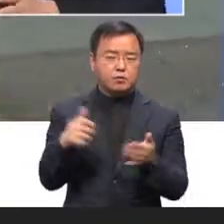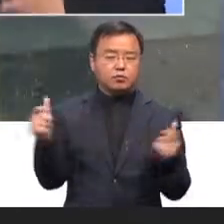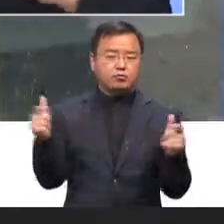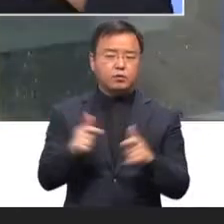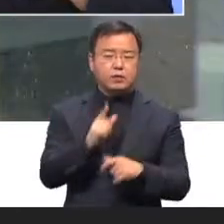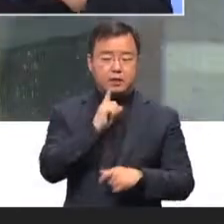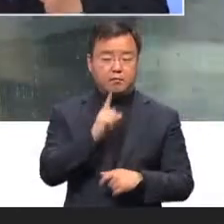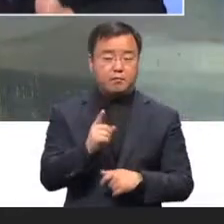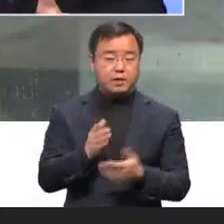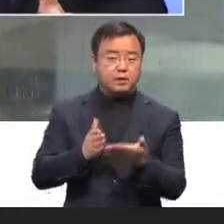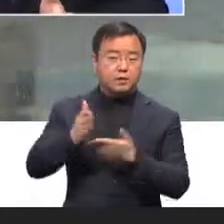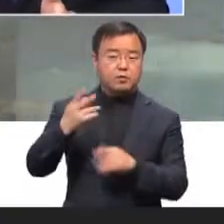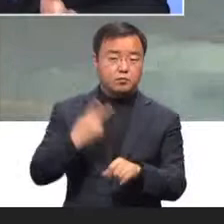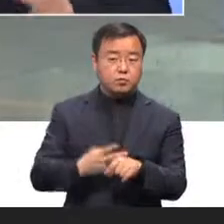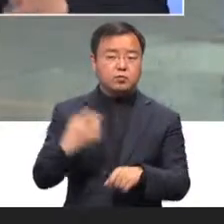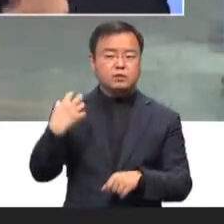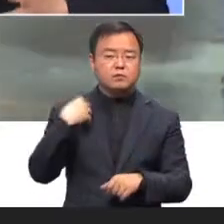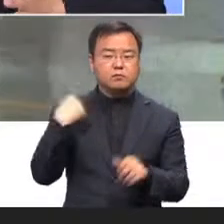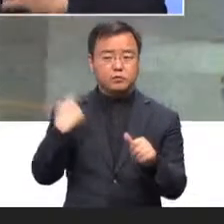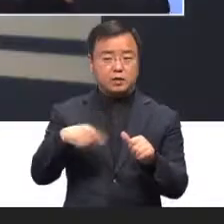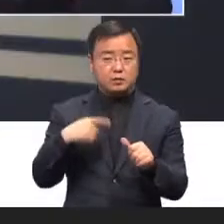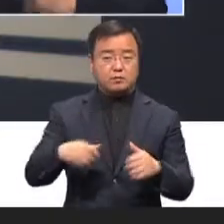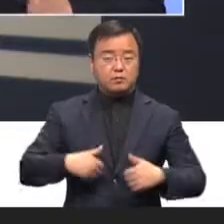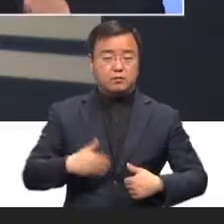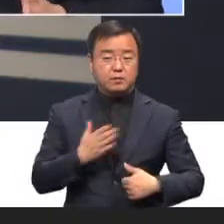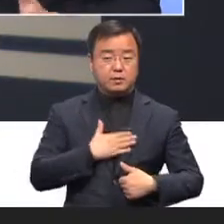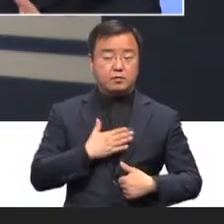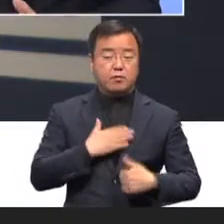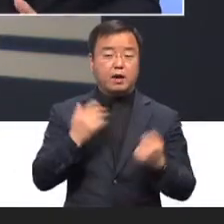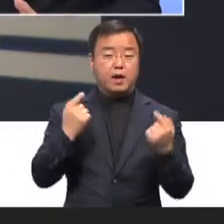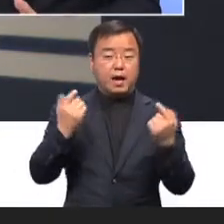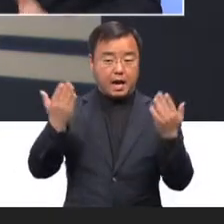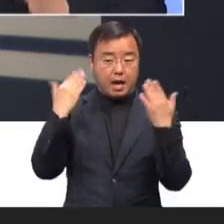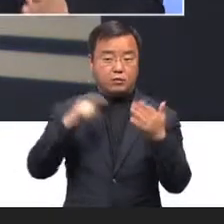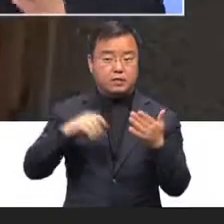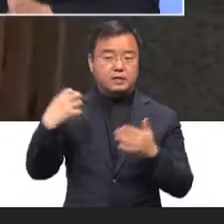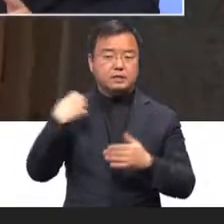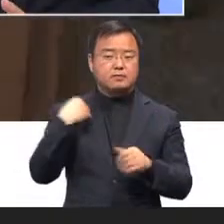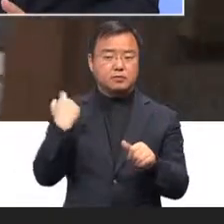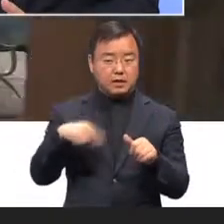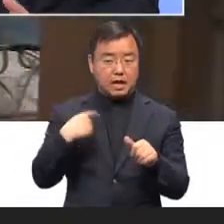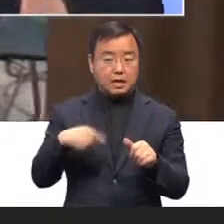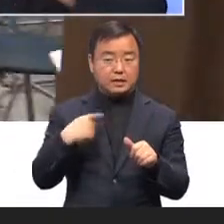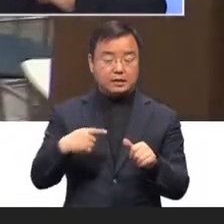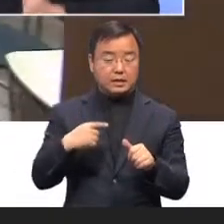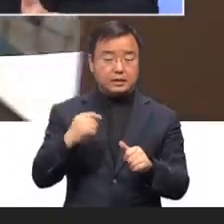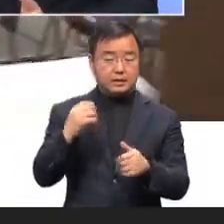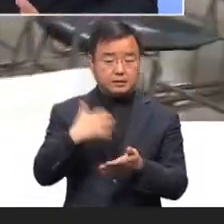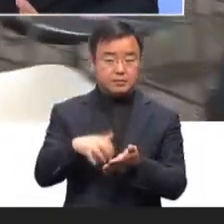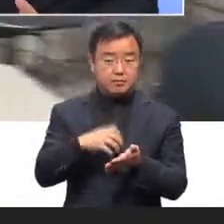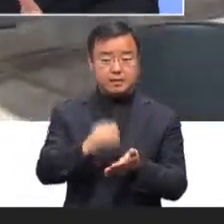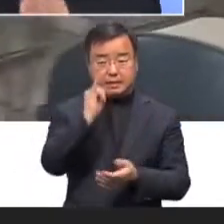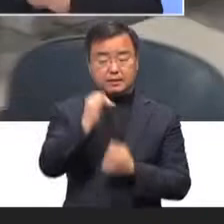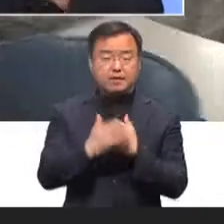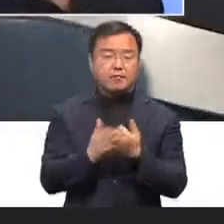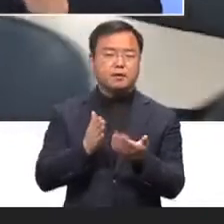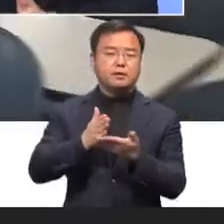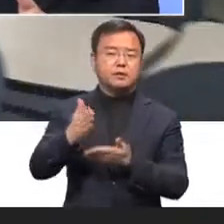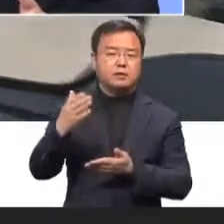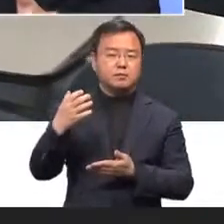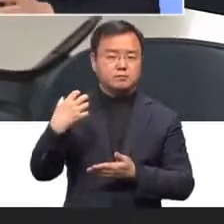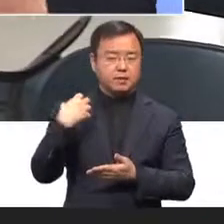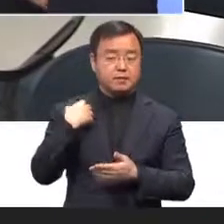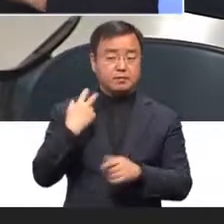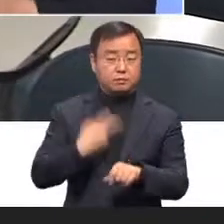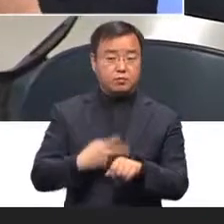들은 강의 를 의무적으로 할 수밖에 없어요 네 저도 저희 학교에서 의무 강의실 수가 있거든요 그걸 못하면 안 되기 때문에 전임교수 레 강 의 비율은 줄어들 리가